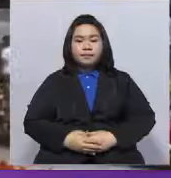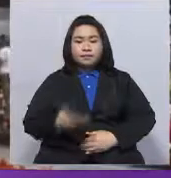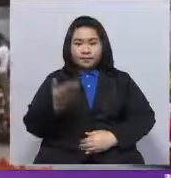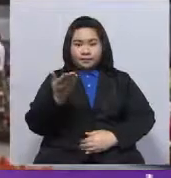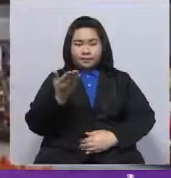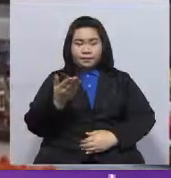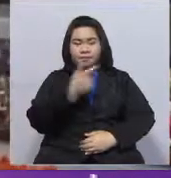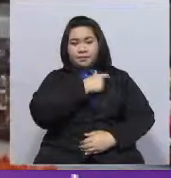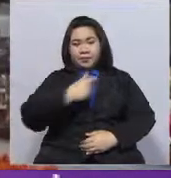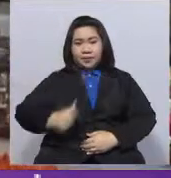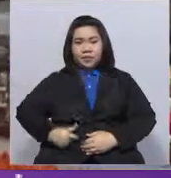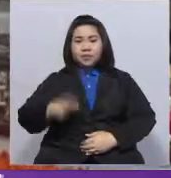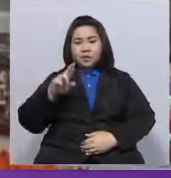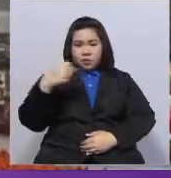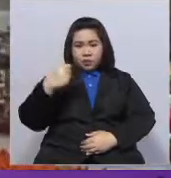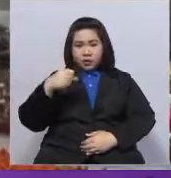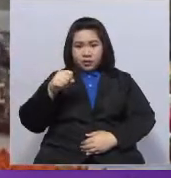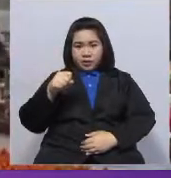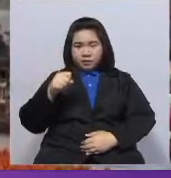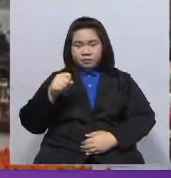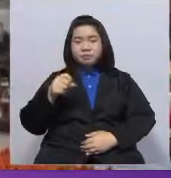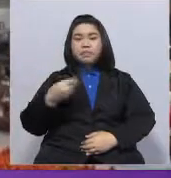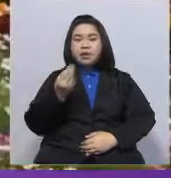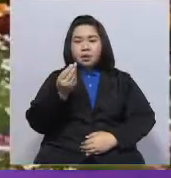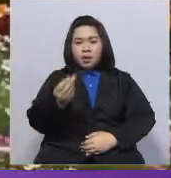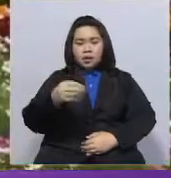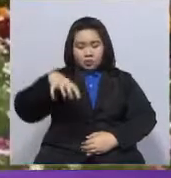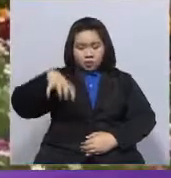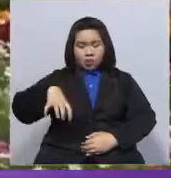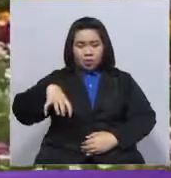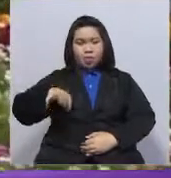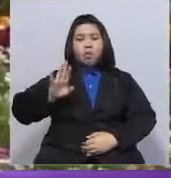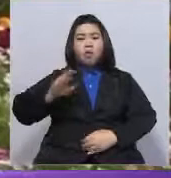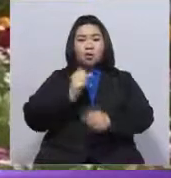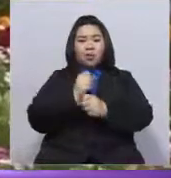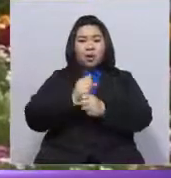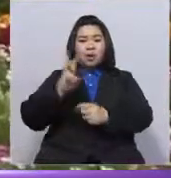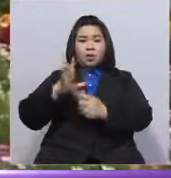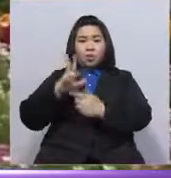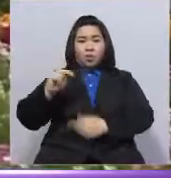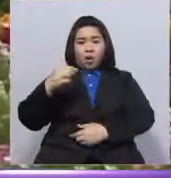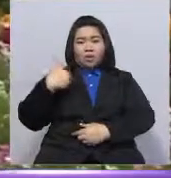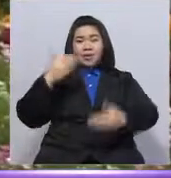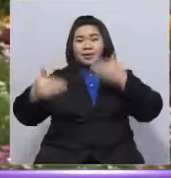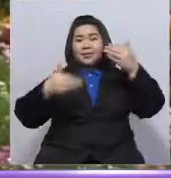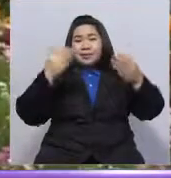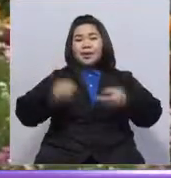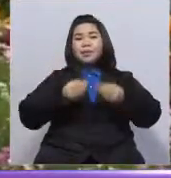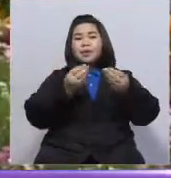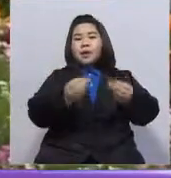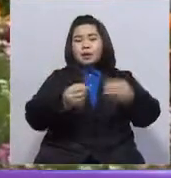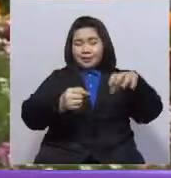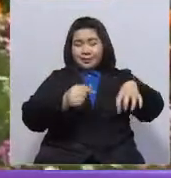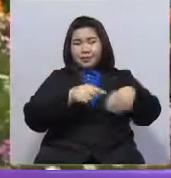สมเด็จพระเจ้าอยู่หัวทรงพระกรุณาโปรดเกล้าโปรดกระหม่อมให้หน่วยราชการในพระองค์จัดงานฤดูหนาวภายใต้ชื่ออุ่นไ